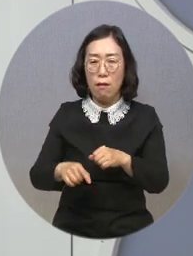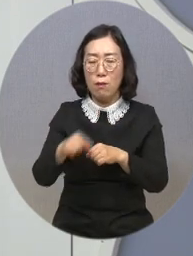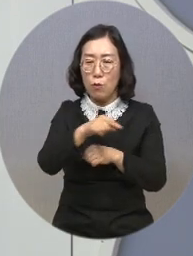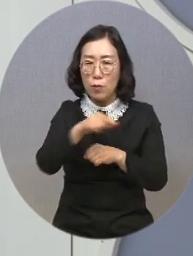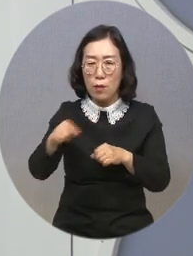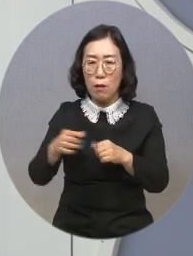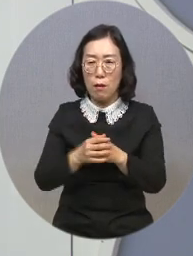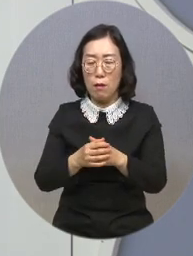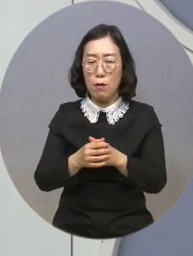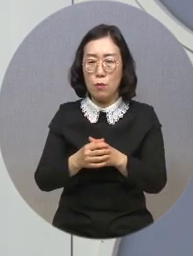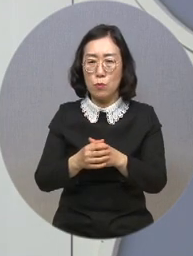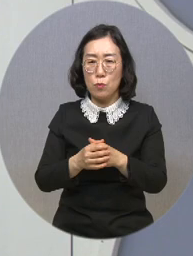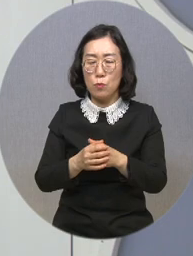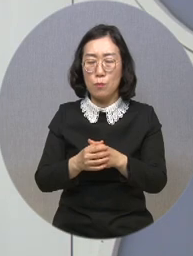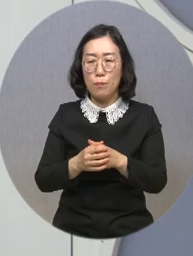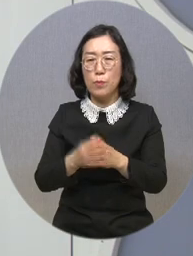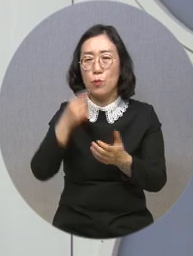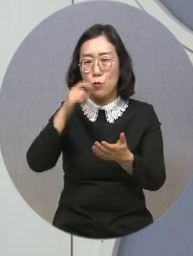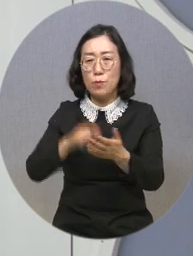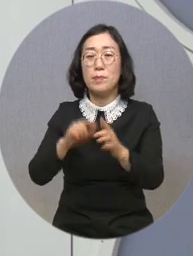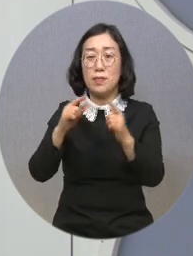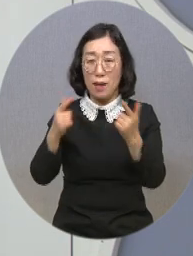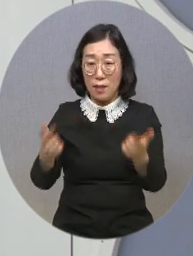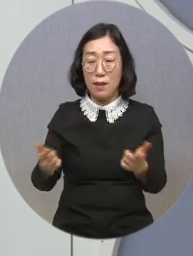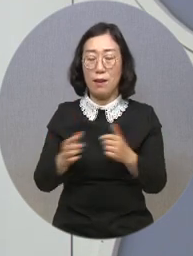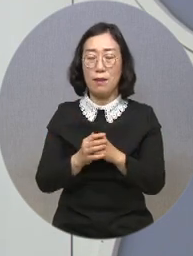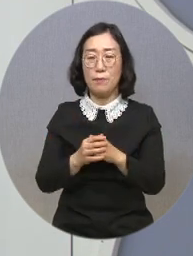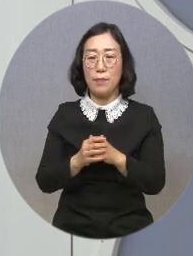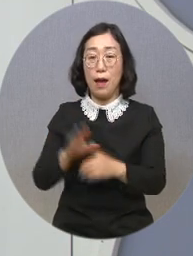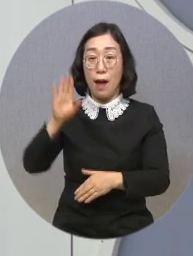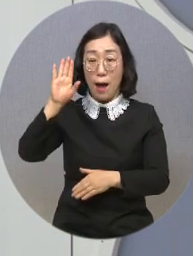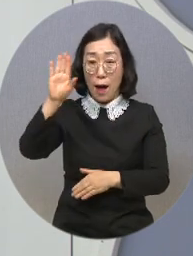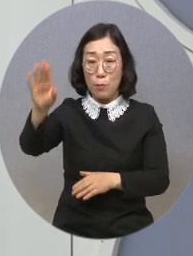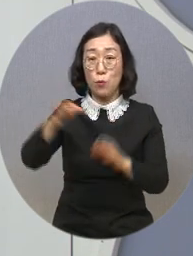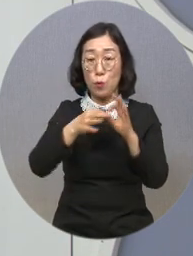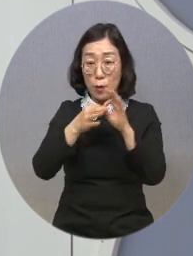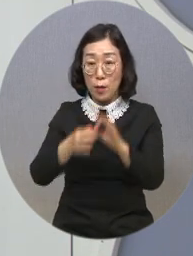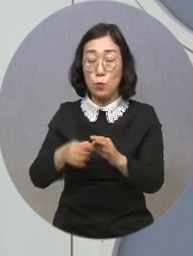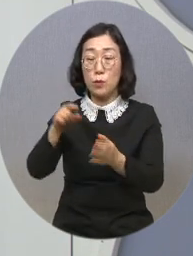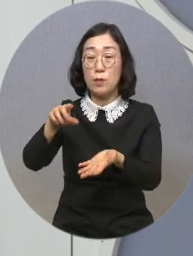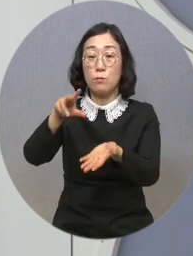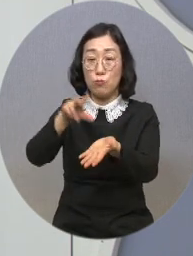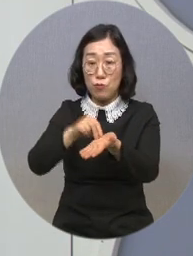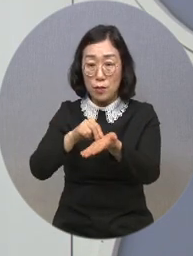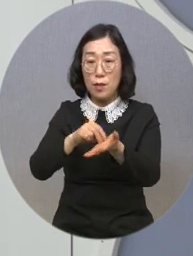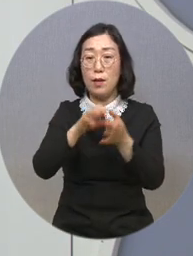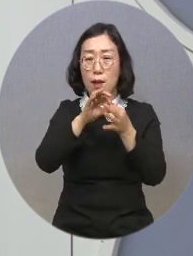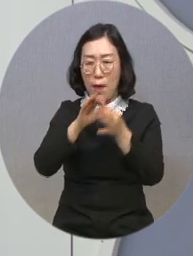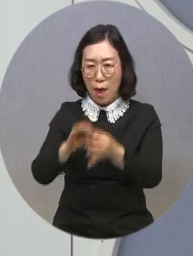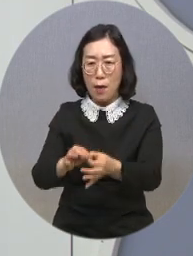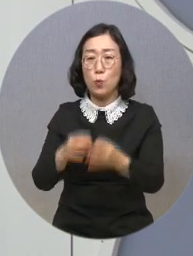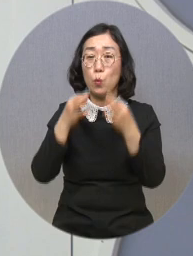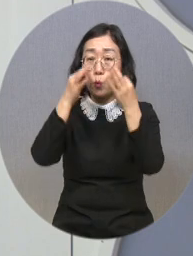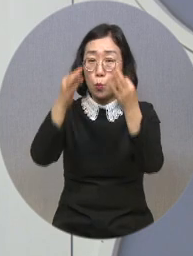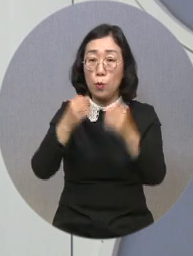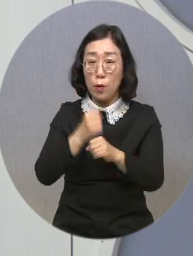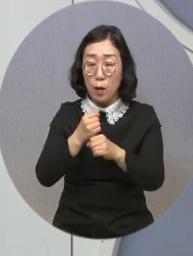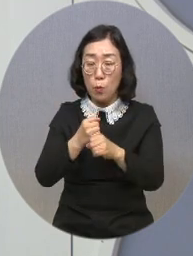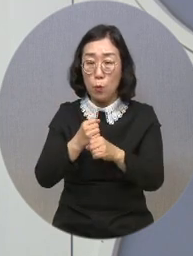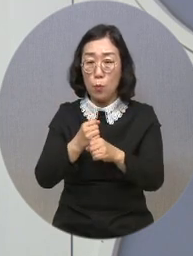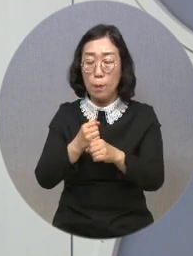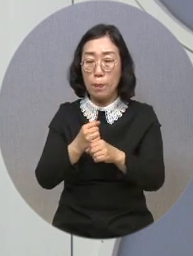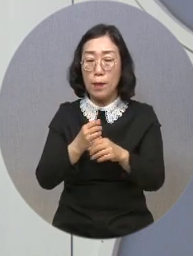때문에 그것이 이렇게 쉽지는 않습니다. 하여튼 앞으로도 계속 그 과제를 하고